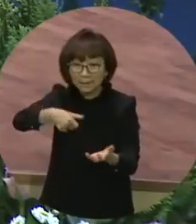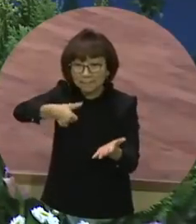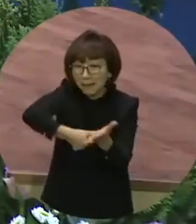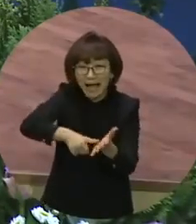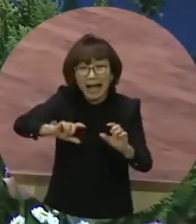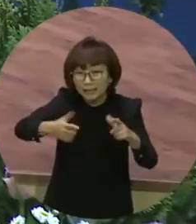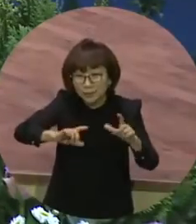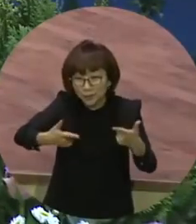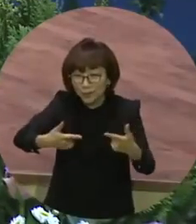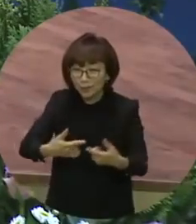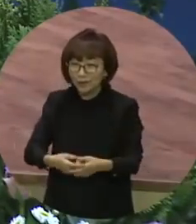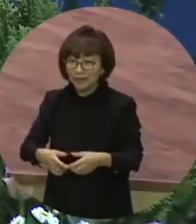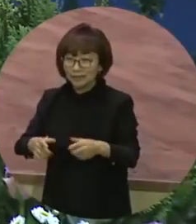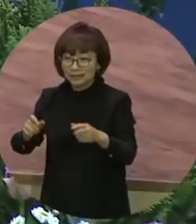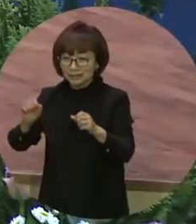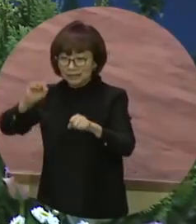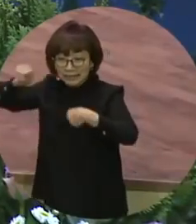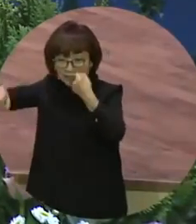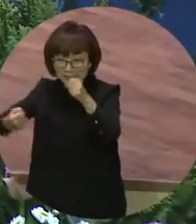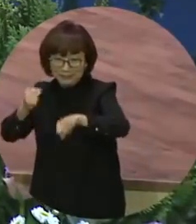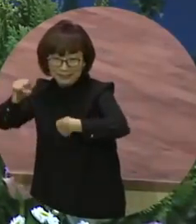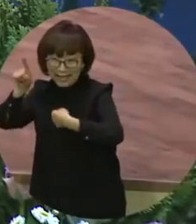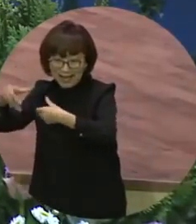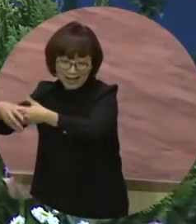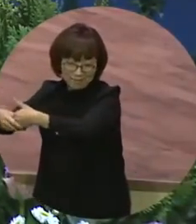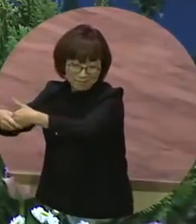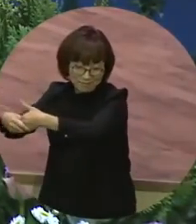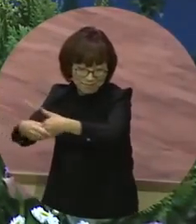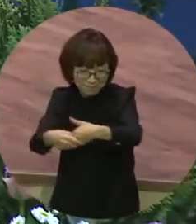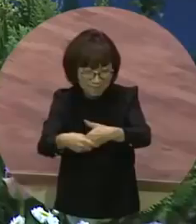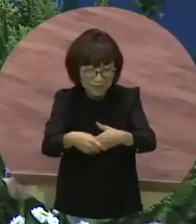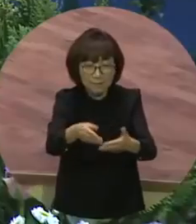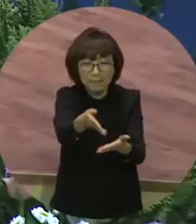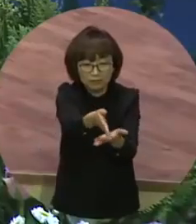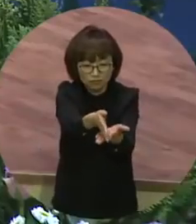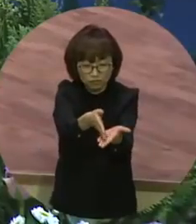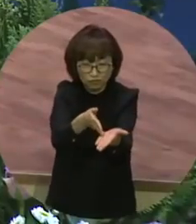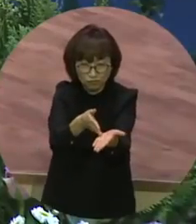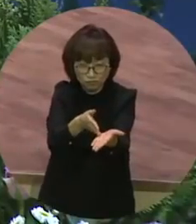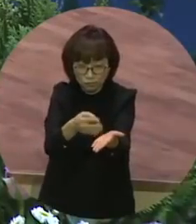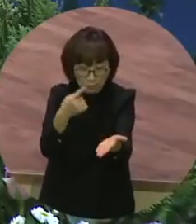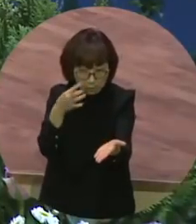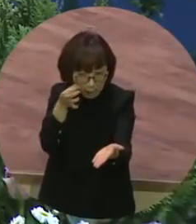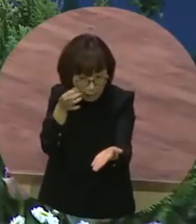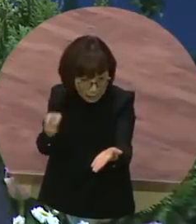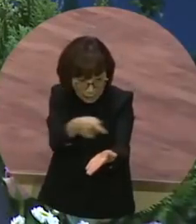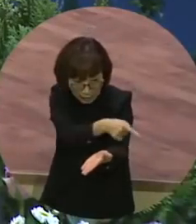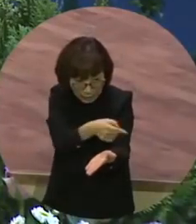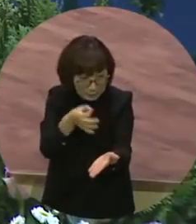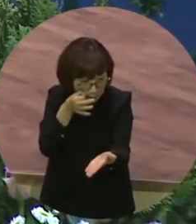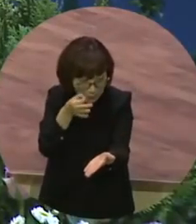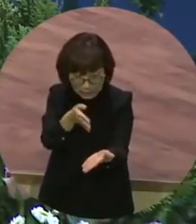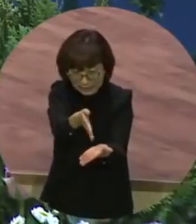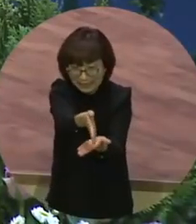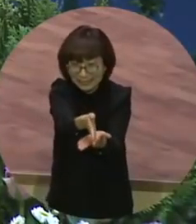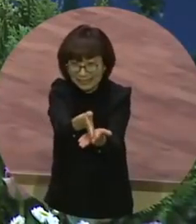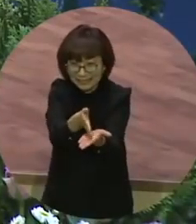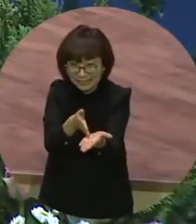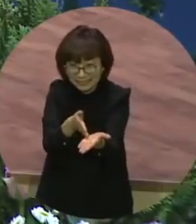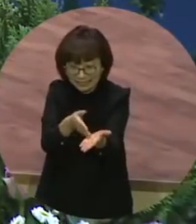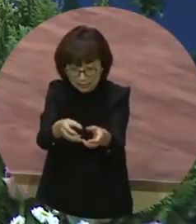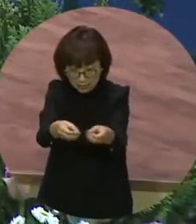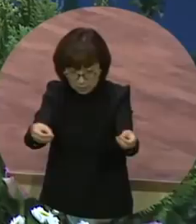쪼개요. 짐승을 딱 쥐어 반을 딱 쪼개가지고 서로 보게 한 후에 그 사이를